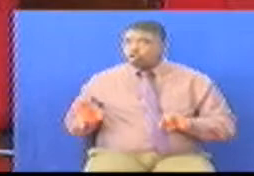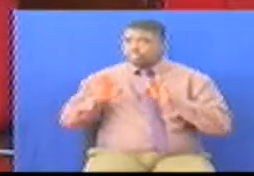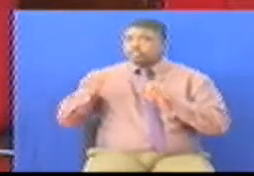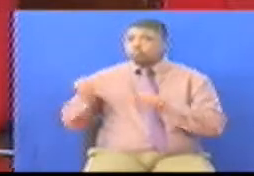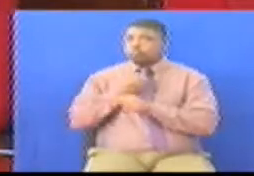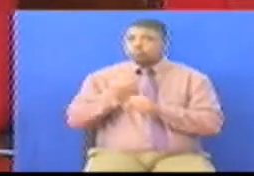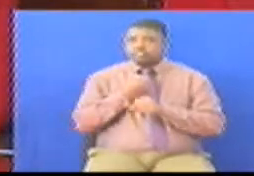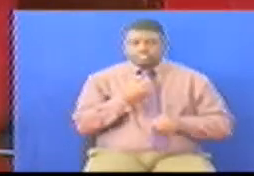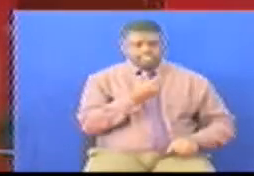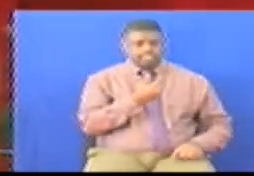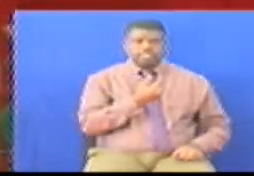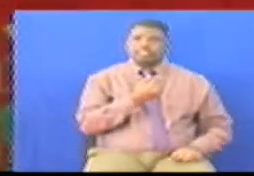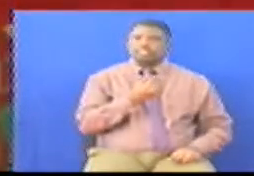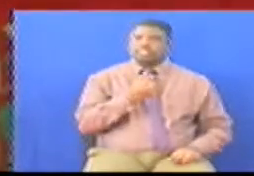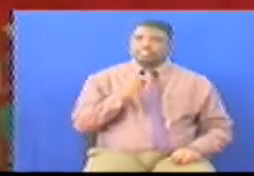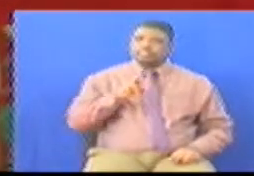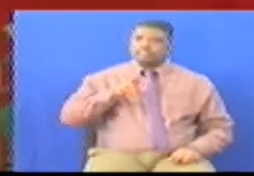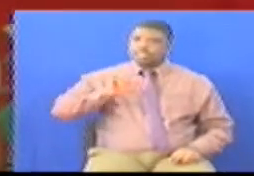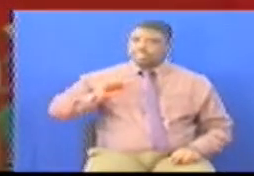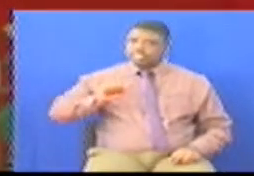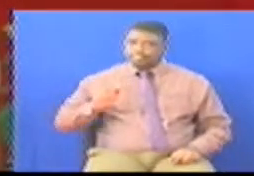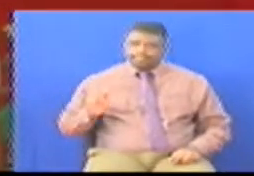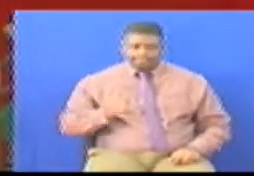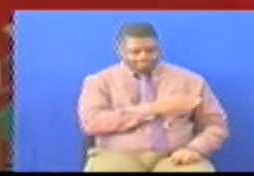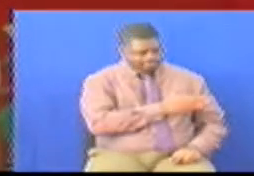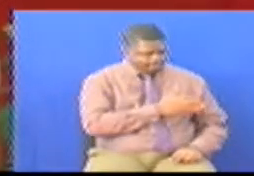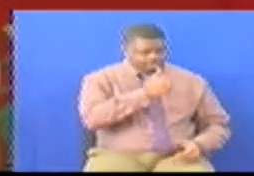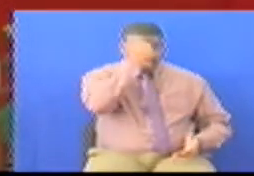TRA. Azimio namba 4,